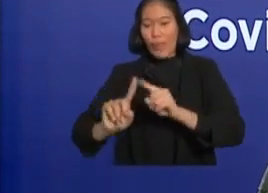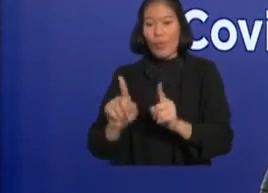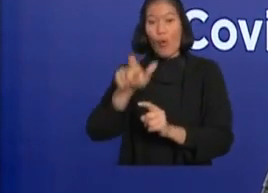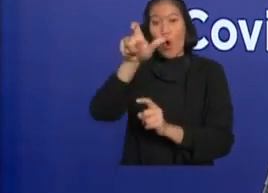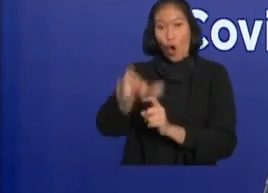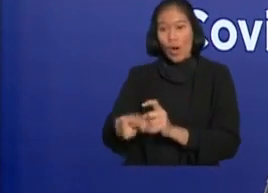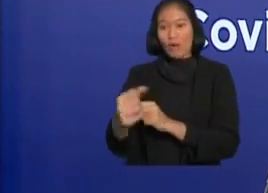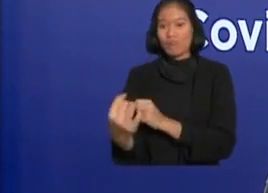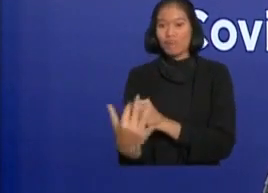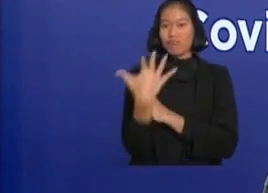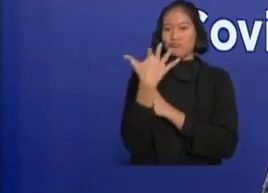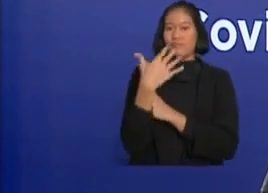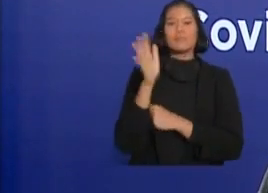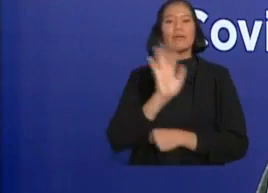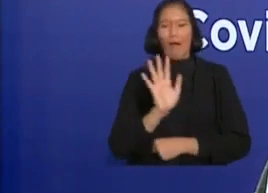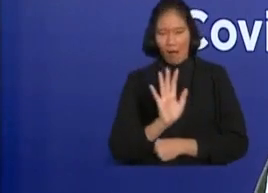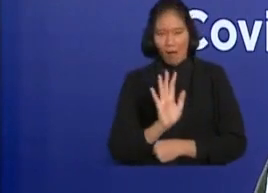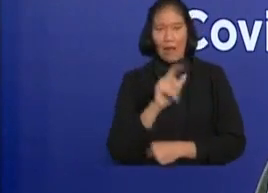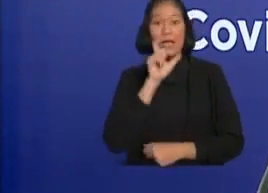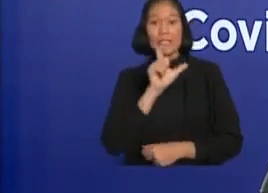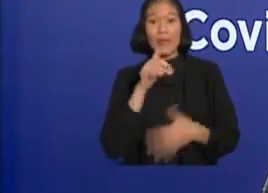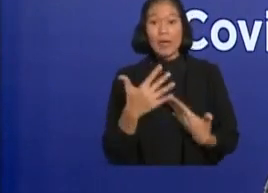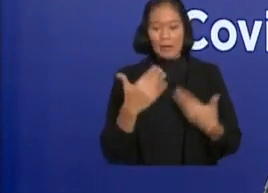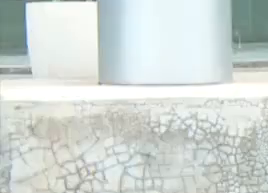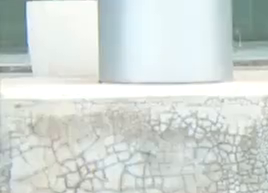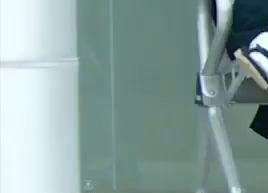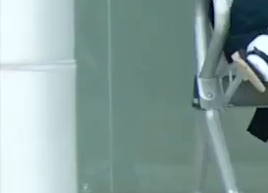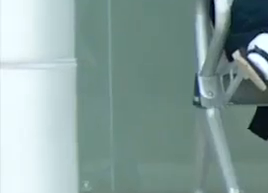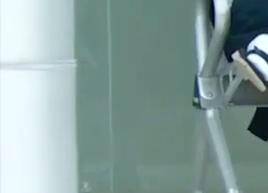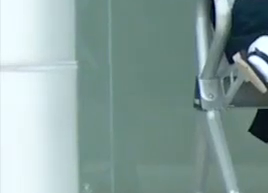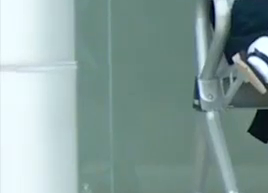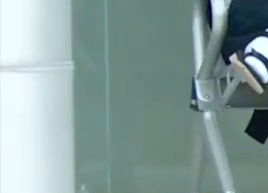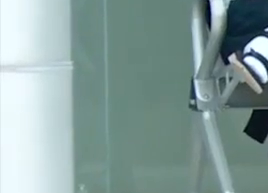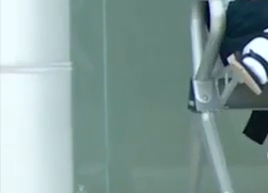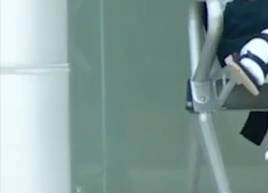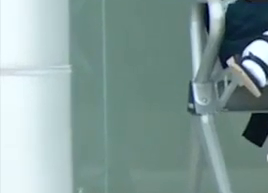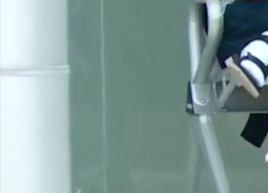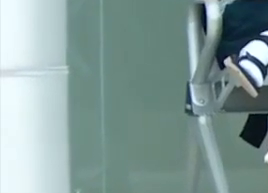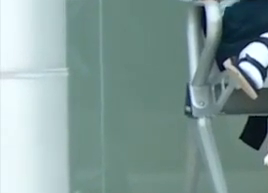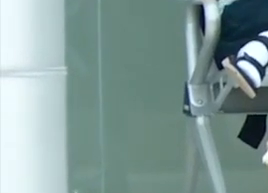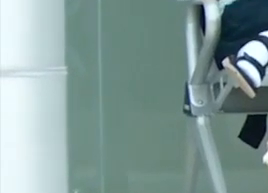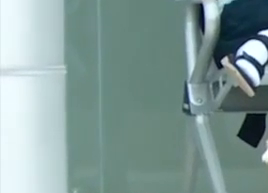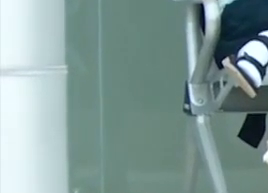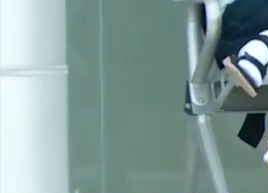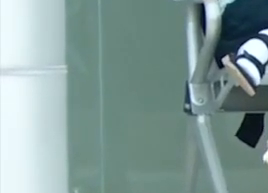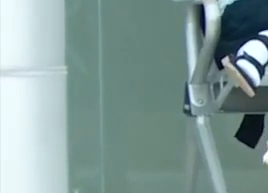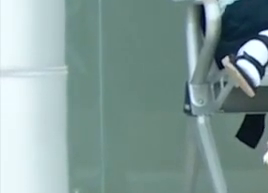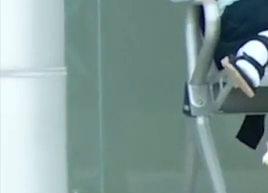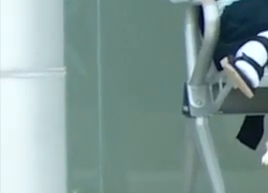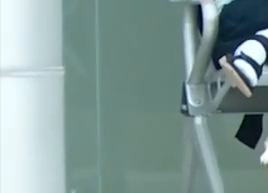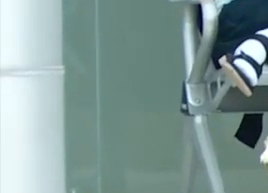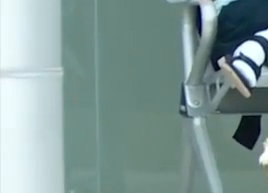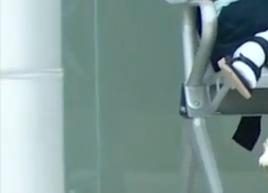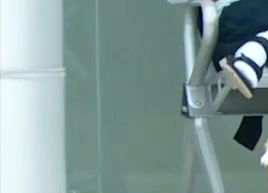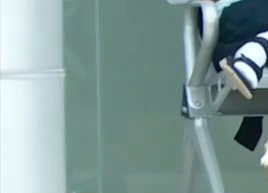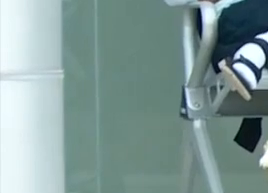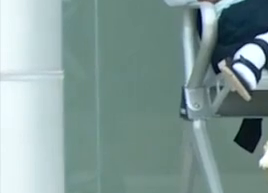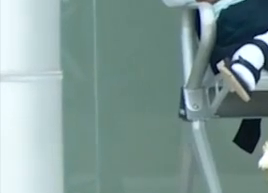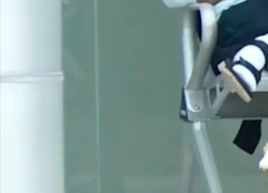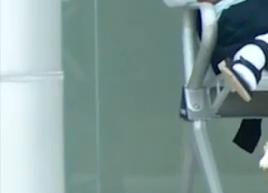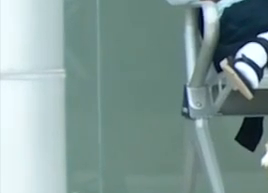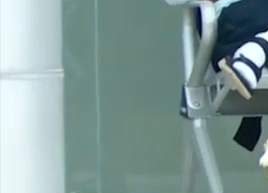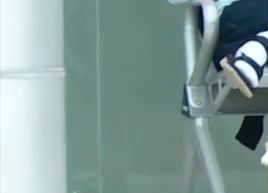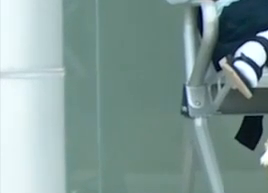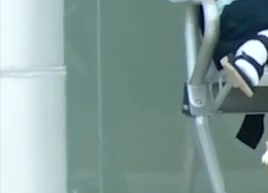pada kita caranya adalah merubah perilaku Hai jaga jarak Hai cuci tangan dengan